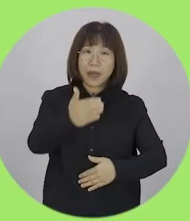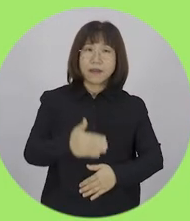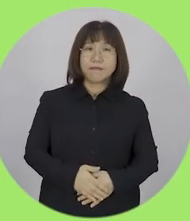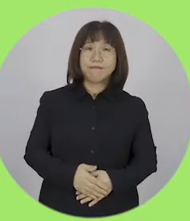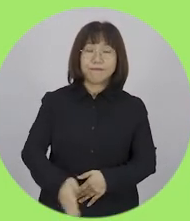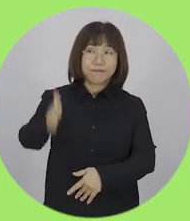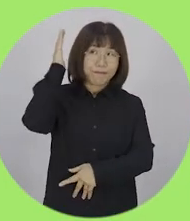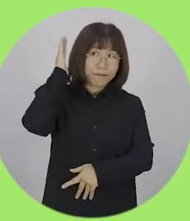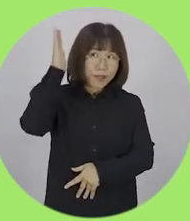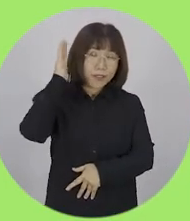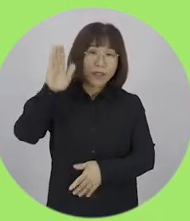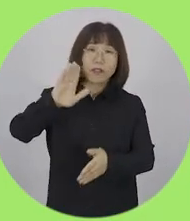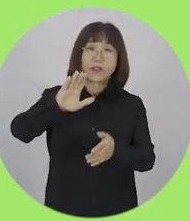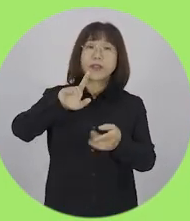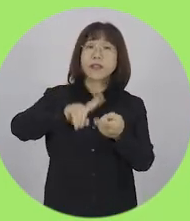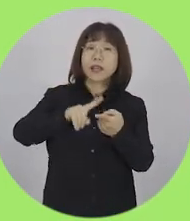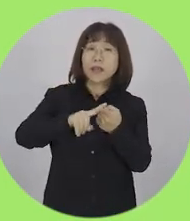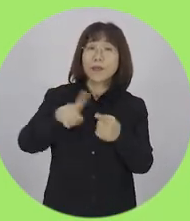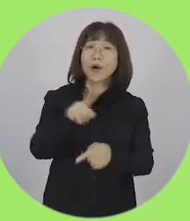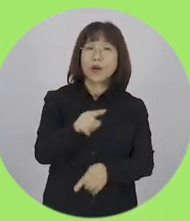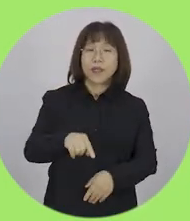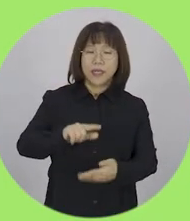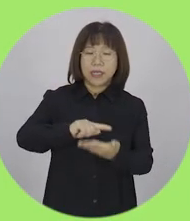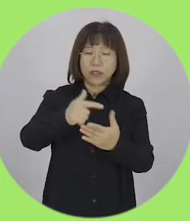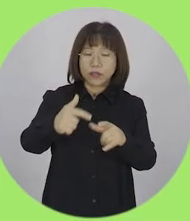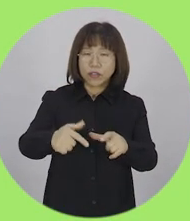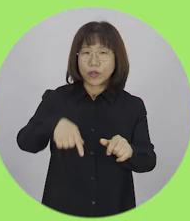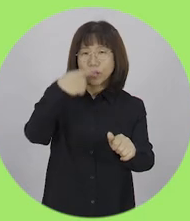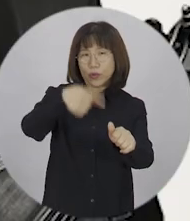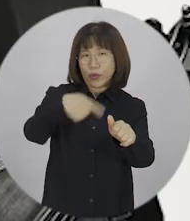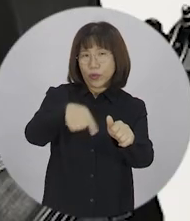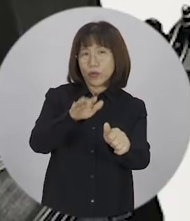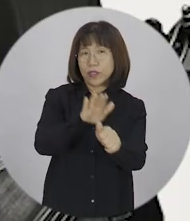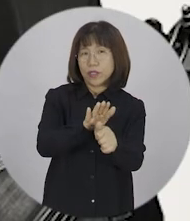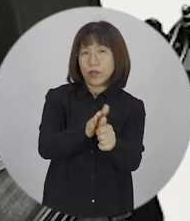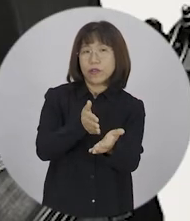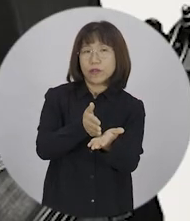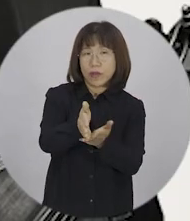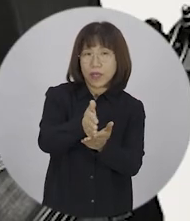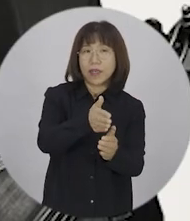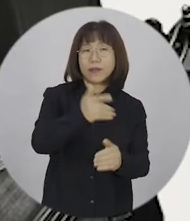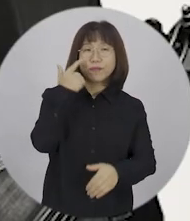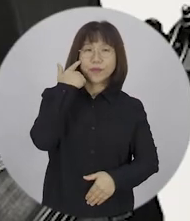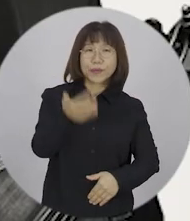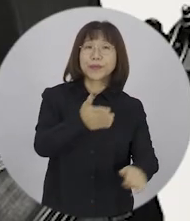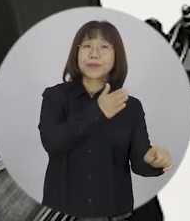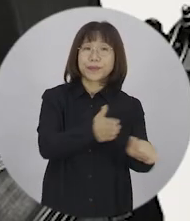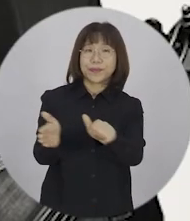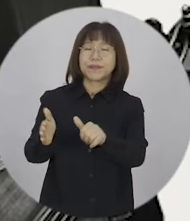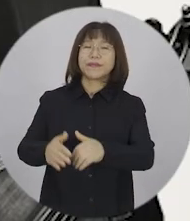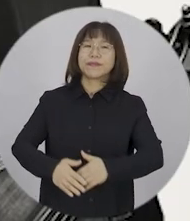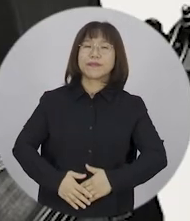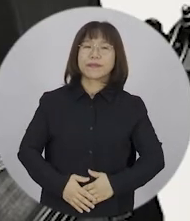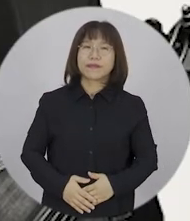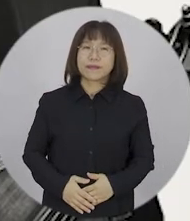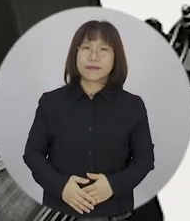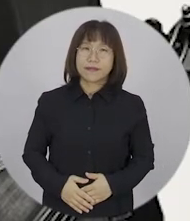수 있습니다. 강좌에 대한 보다 자세한 사항은 강서구청 교육지원과로 문의하면 됩니다.